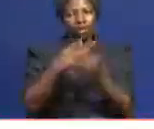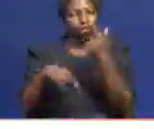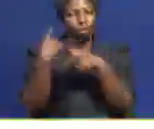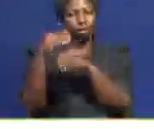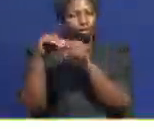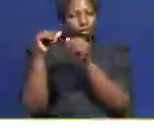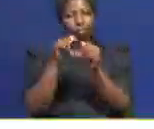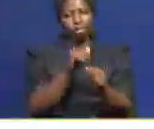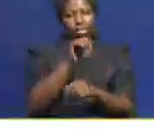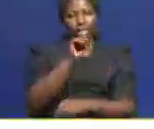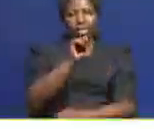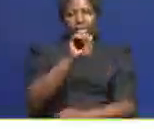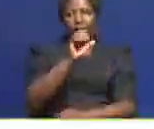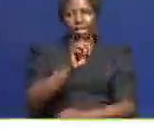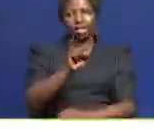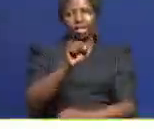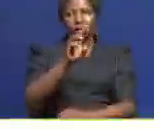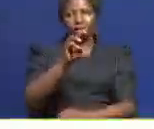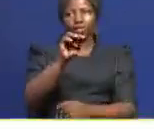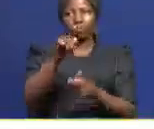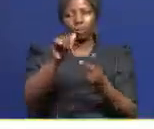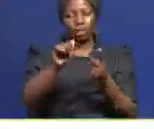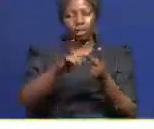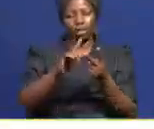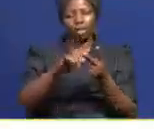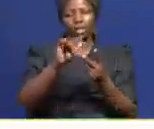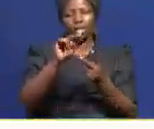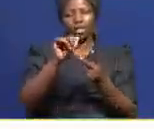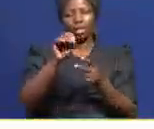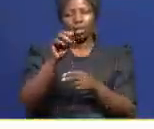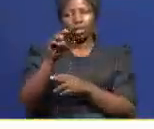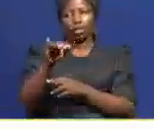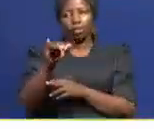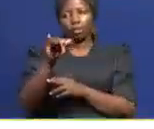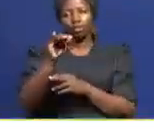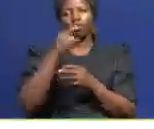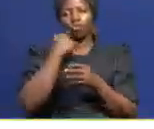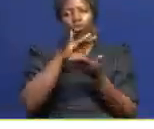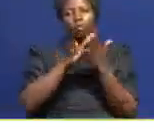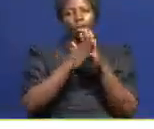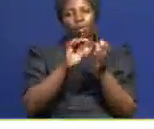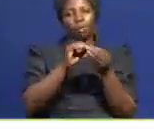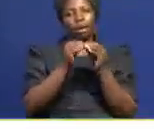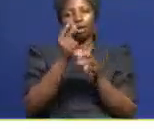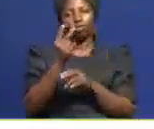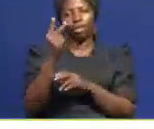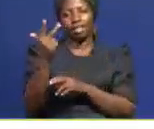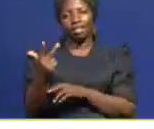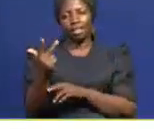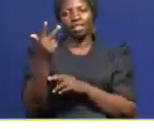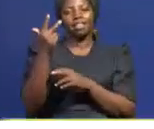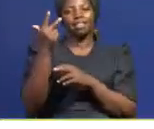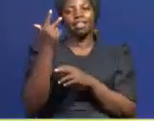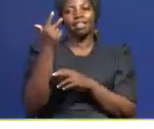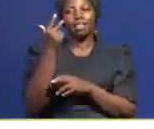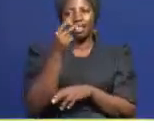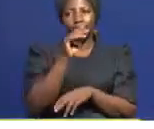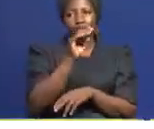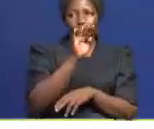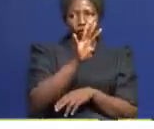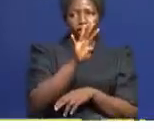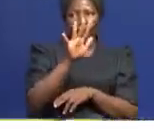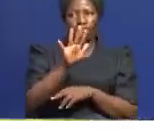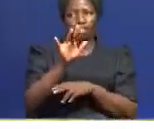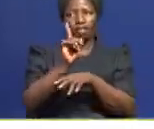kuwashinda Asumta Ikate na Naomi Chepkirui waliomaliza katika nafasi za pili na tatu dakika 4 na 5 nyuma mtawalia.